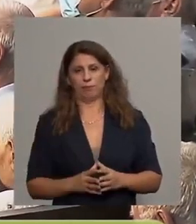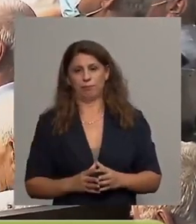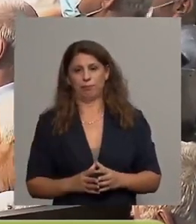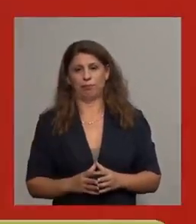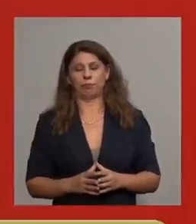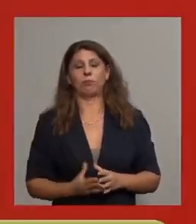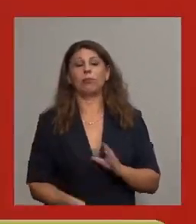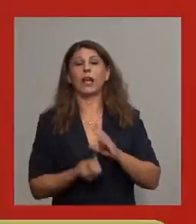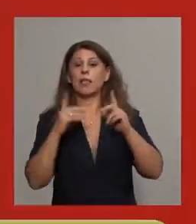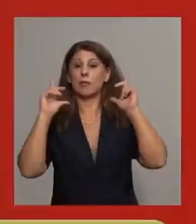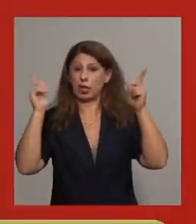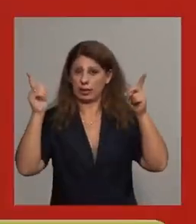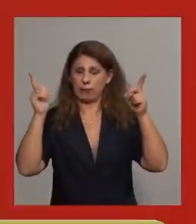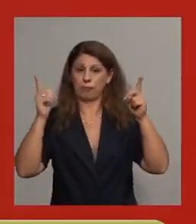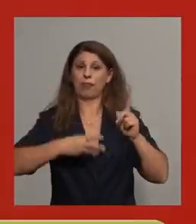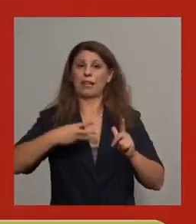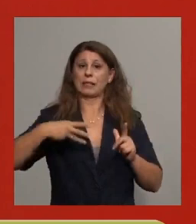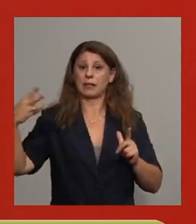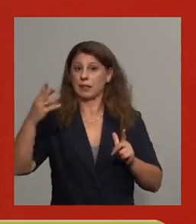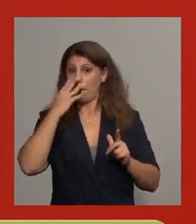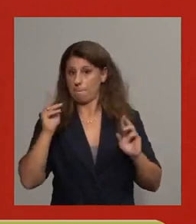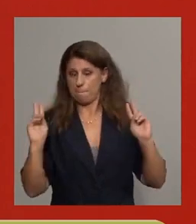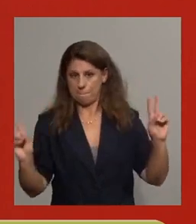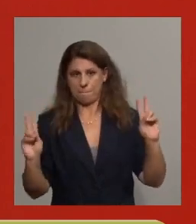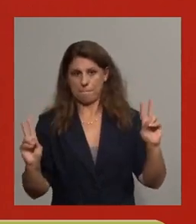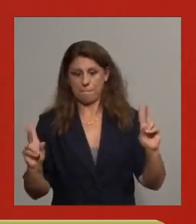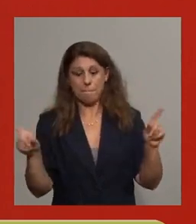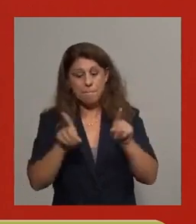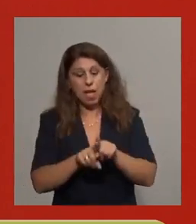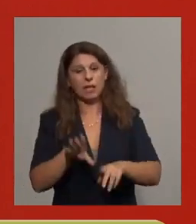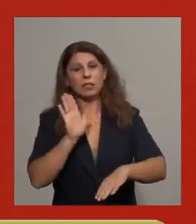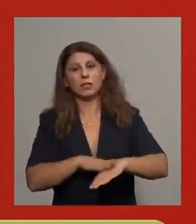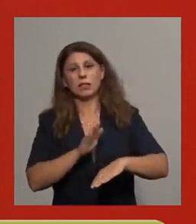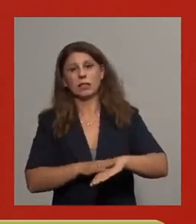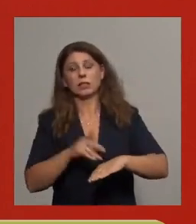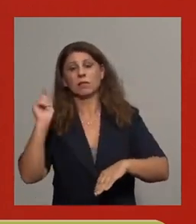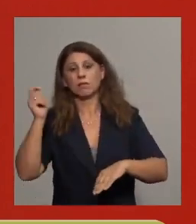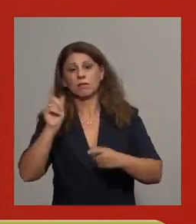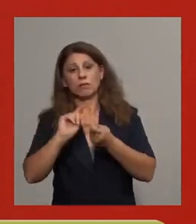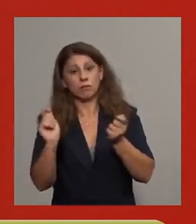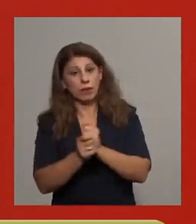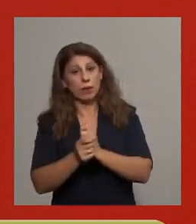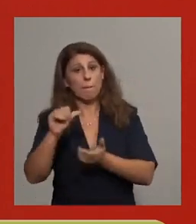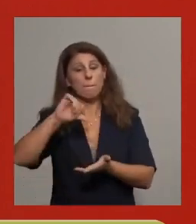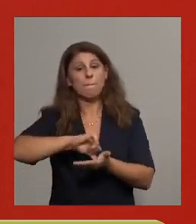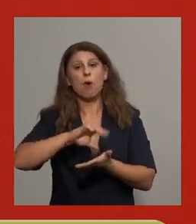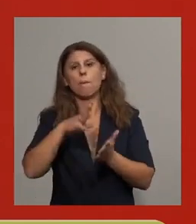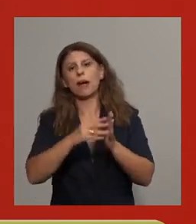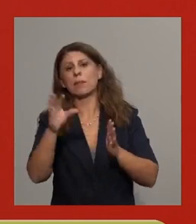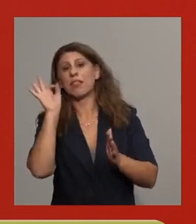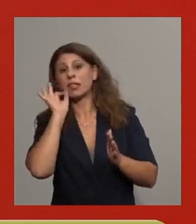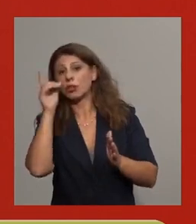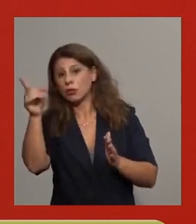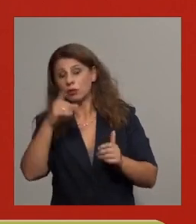και ΠΑΣΟΚ είναι συνένοχοι για την πολιτική που μετατρέπει πόλεις όπως η